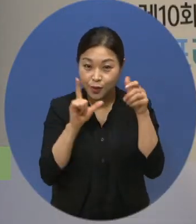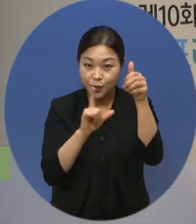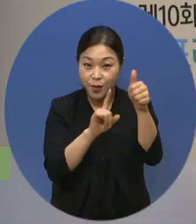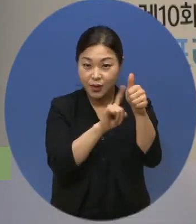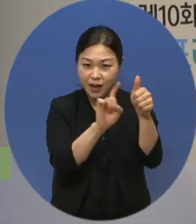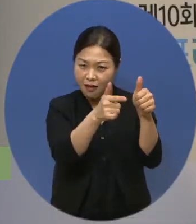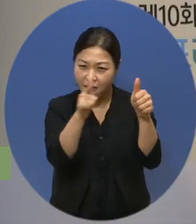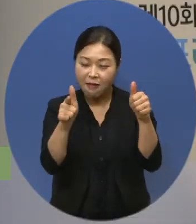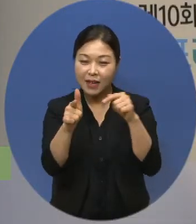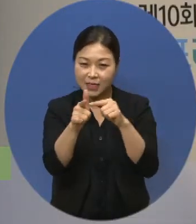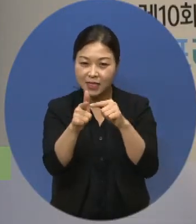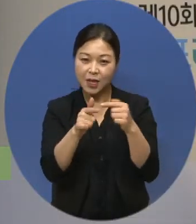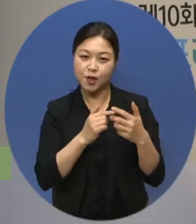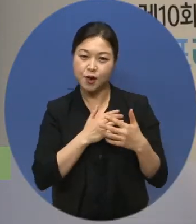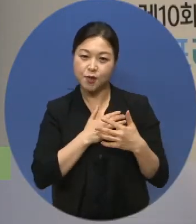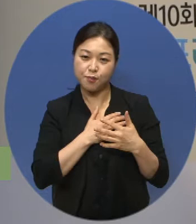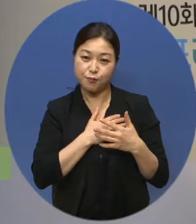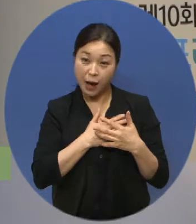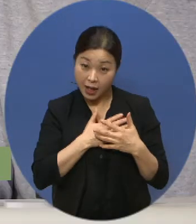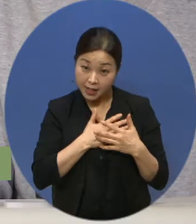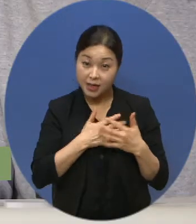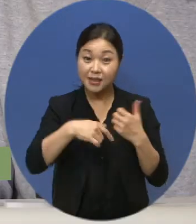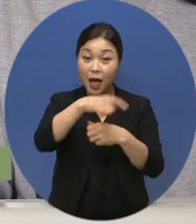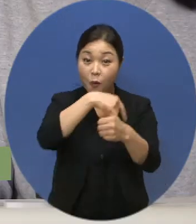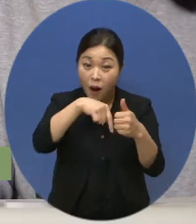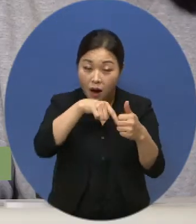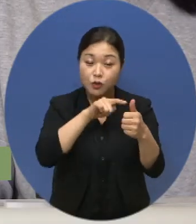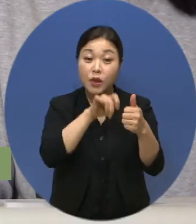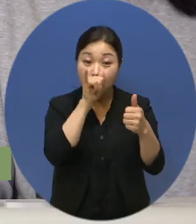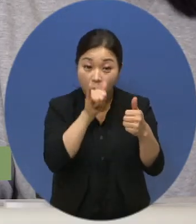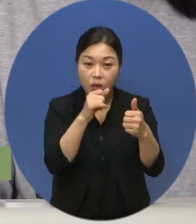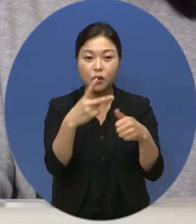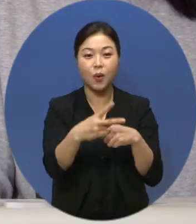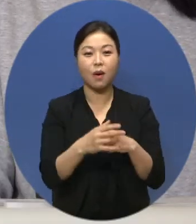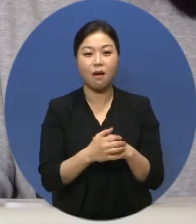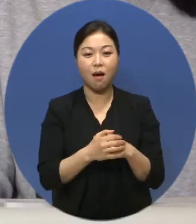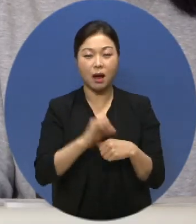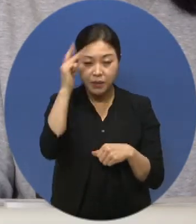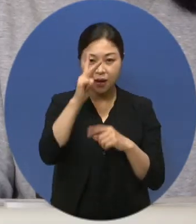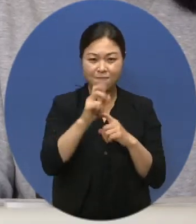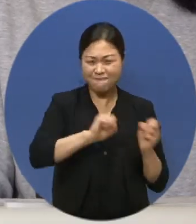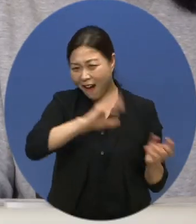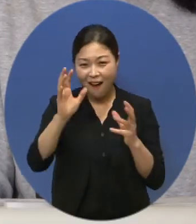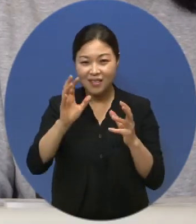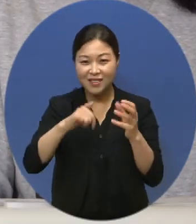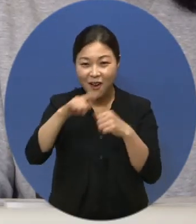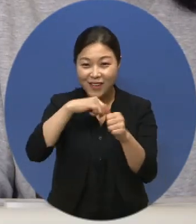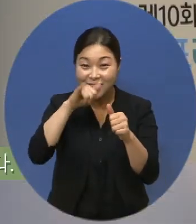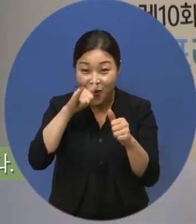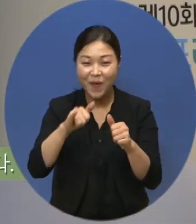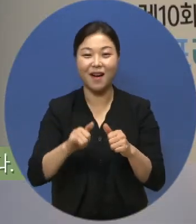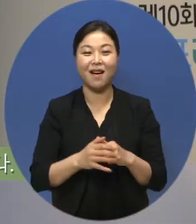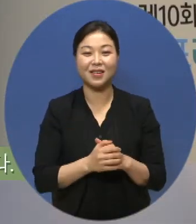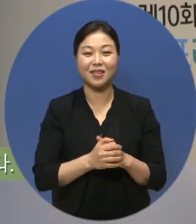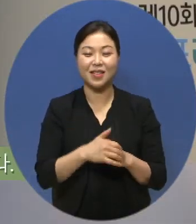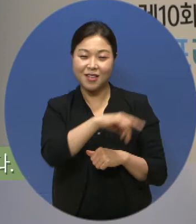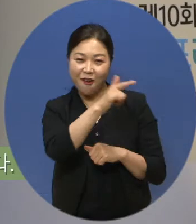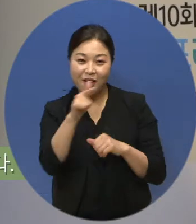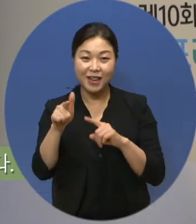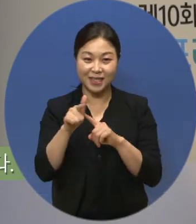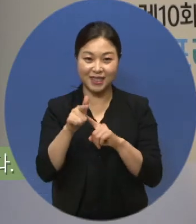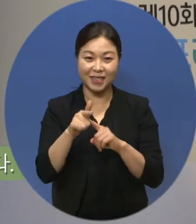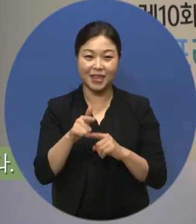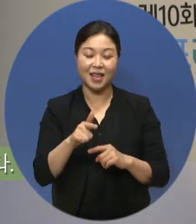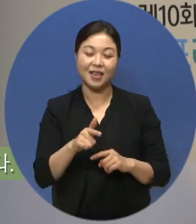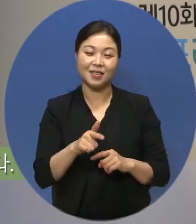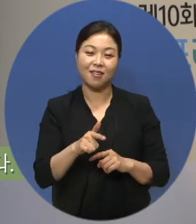주인공의 여러 가지 좀 불안한 상황도 있었고 또 갑자기 확 집어던지는 상황도 있었고 그런 굴곡된